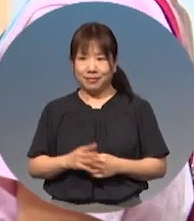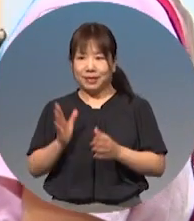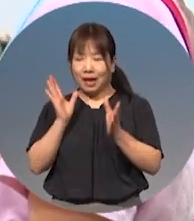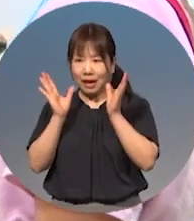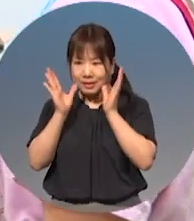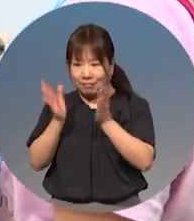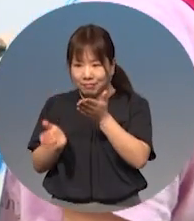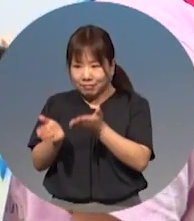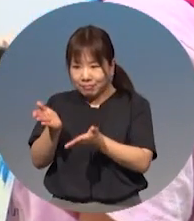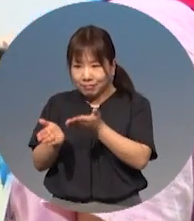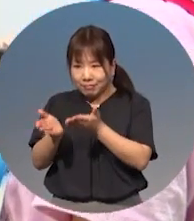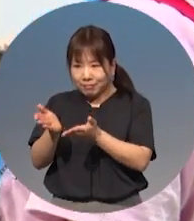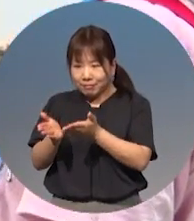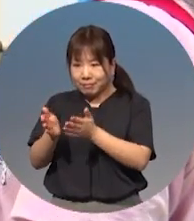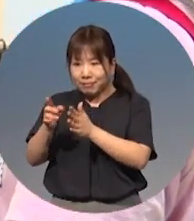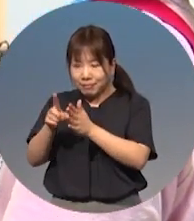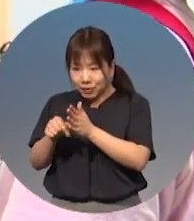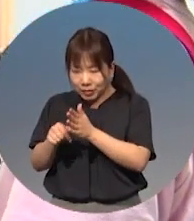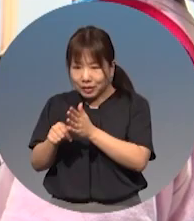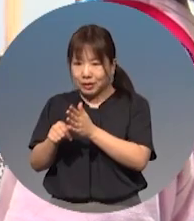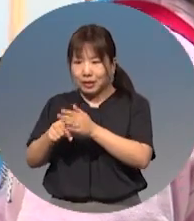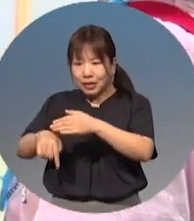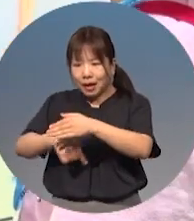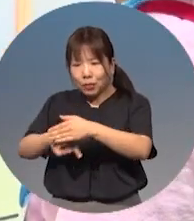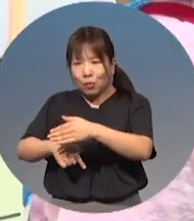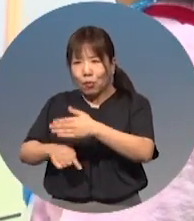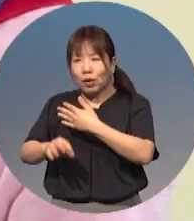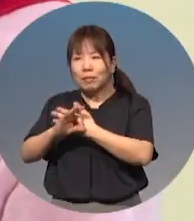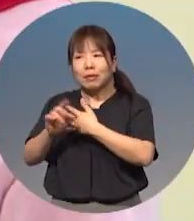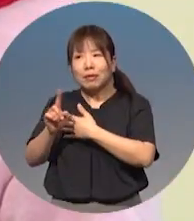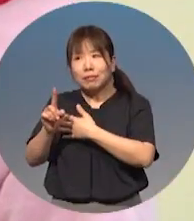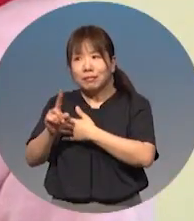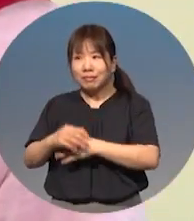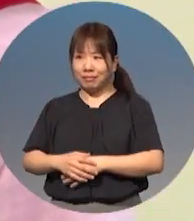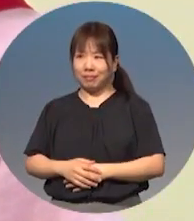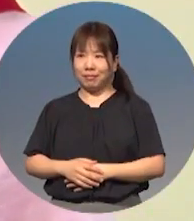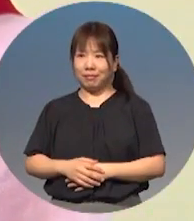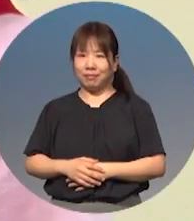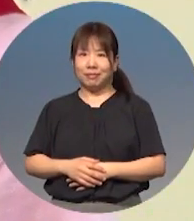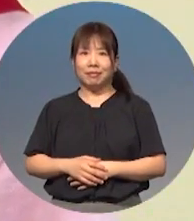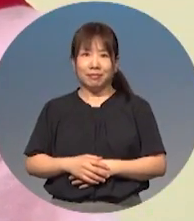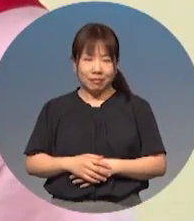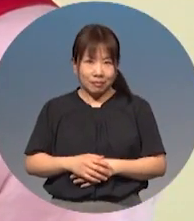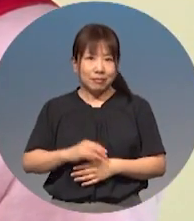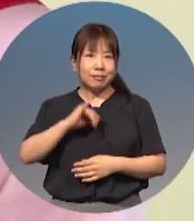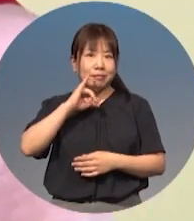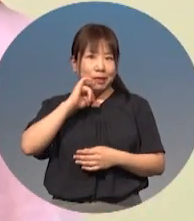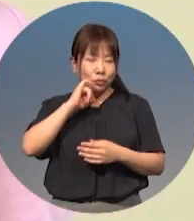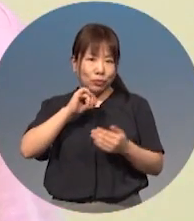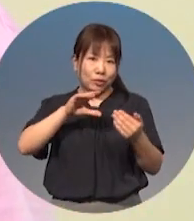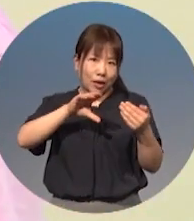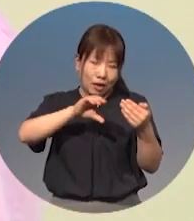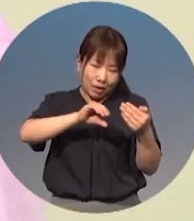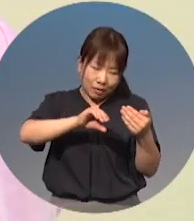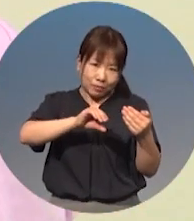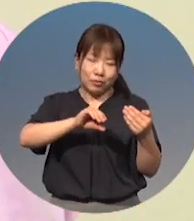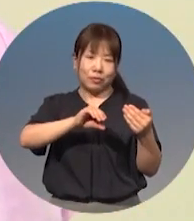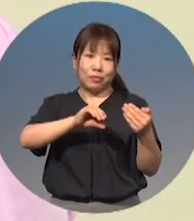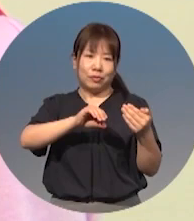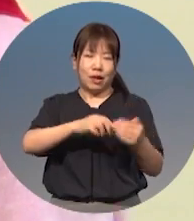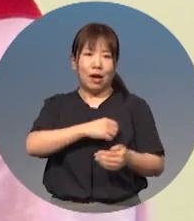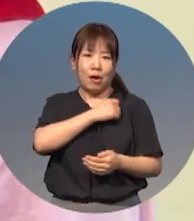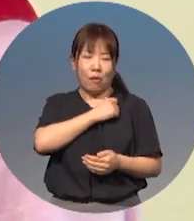けど赤ちゃんのお世話はどんなことしていますかミルクあげたりお風呂で